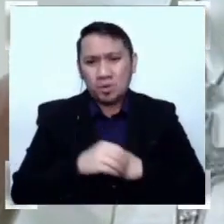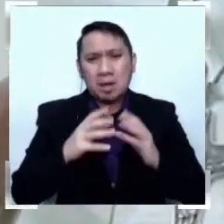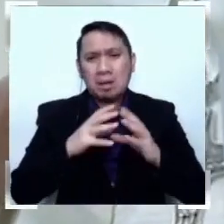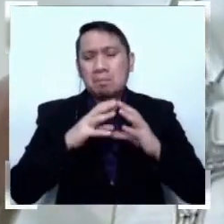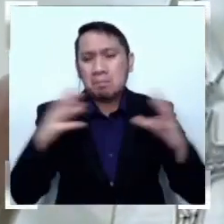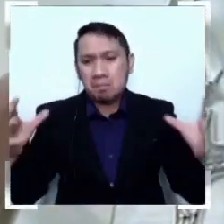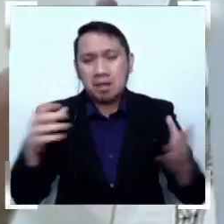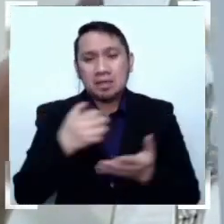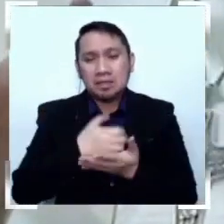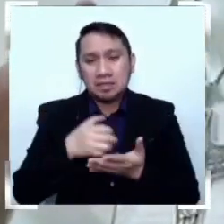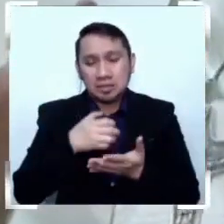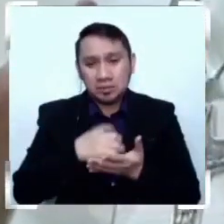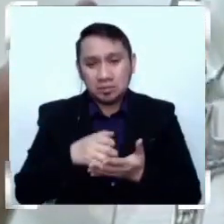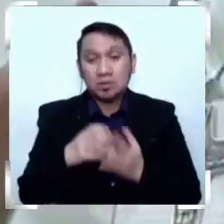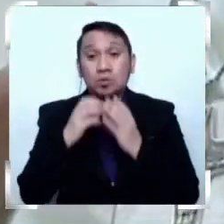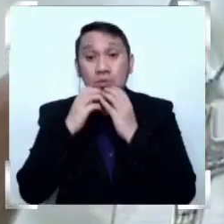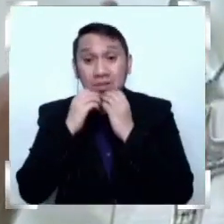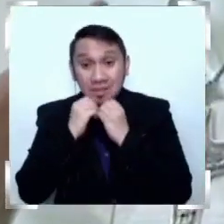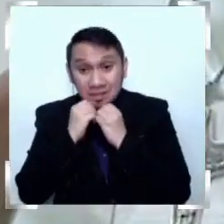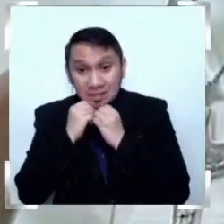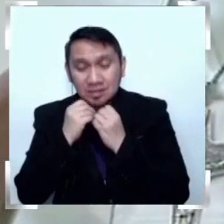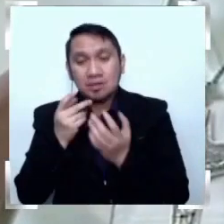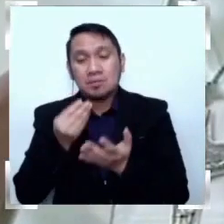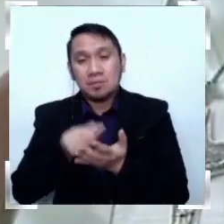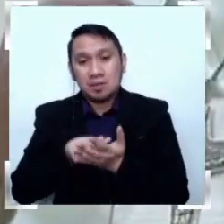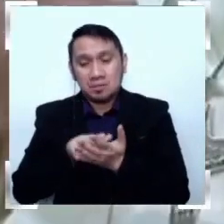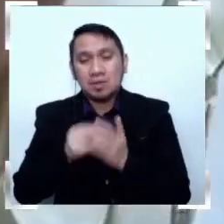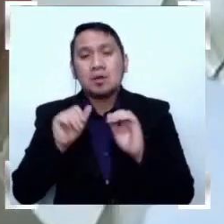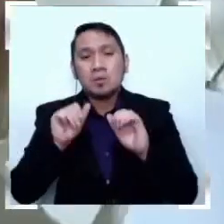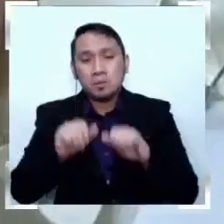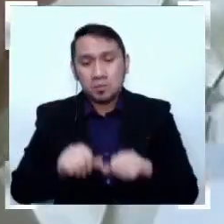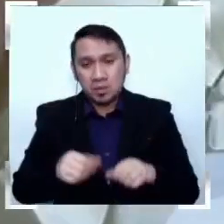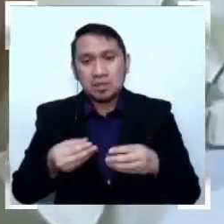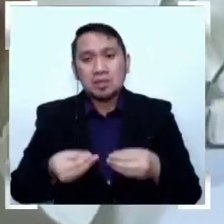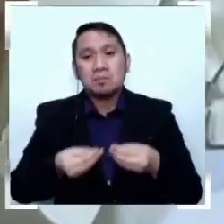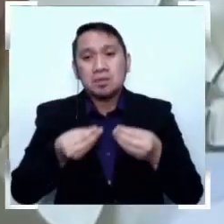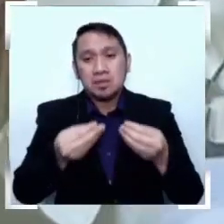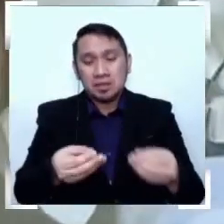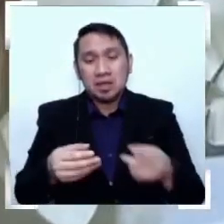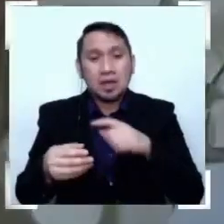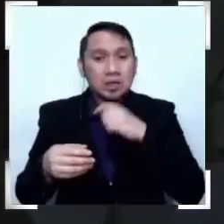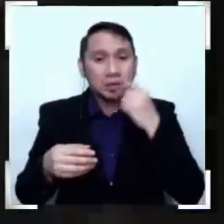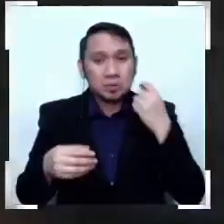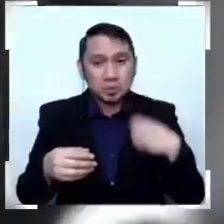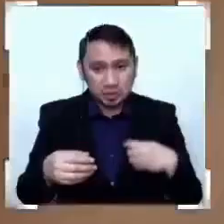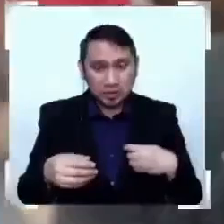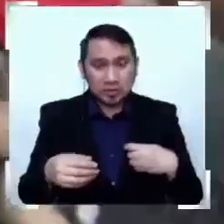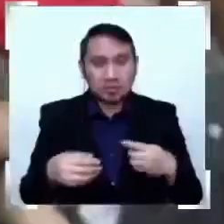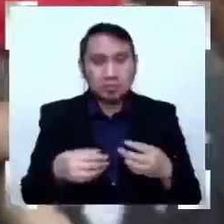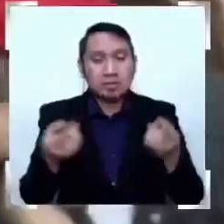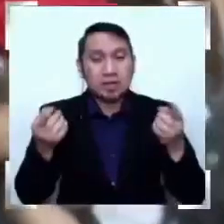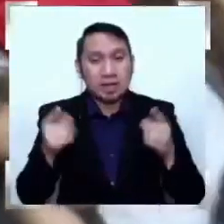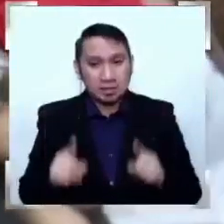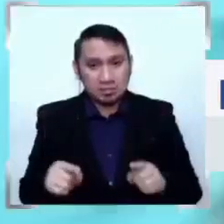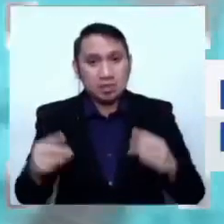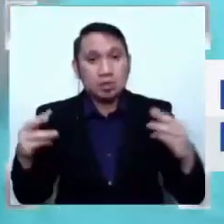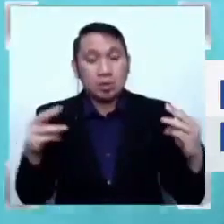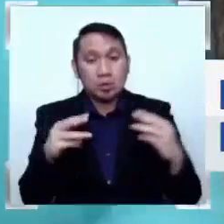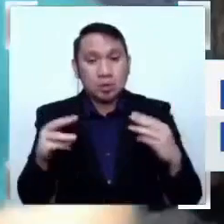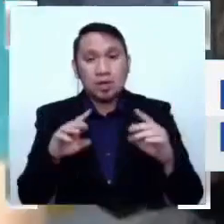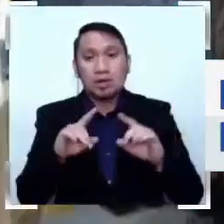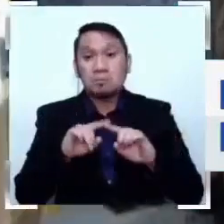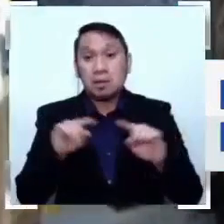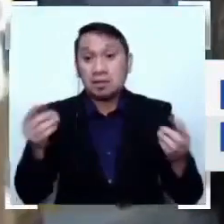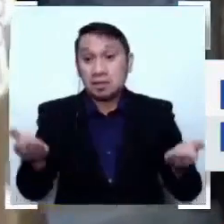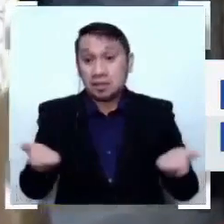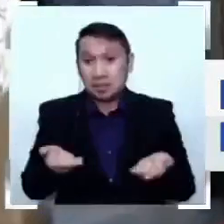sa payak na pagdiriwang, pwede raw ibigay sa mga taga-Ukraine na kinubkob ng Russia. Pero siyempre sa Pilipinas, may